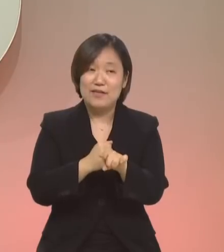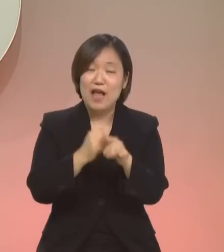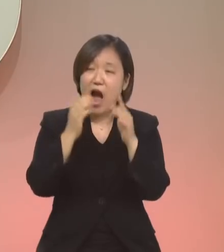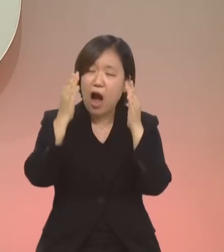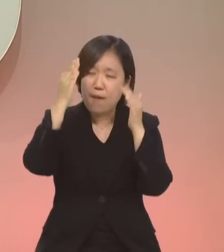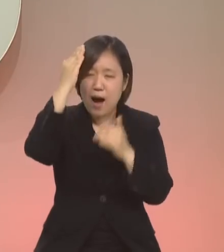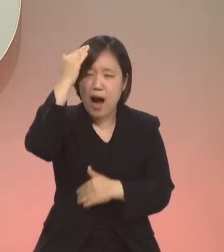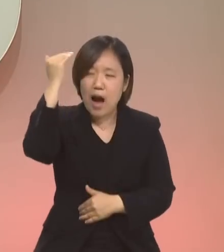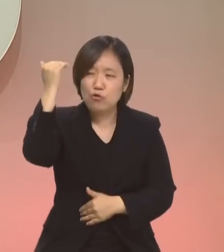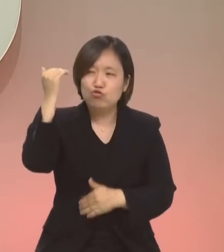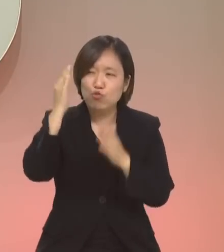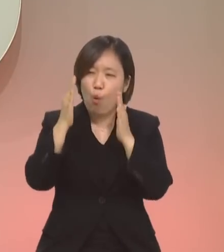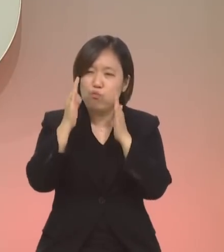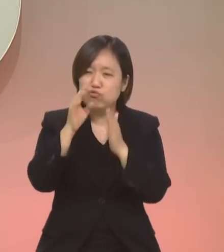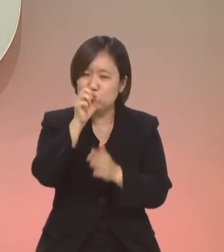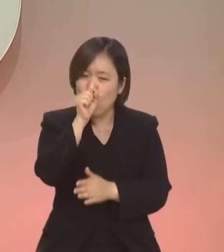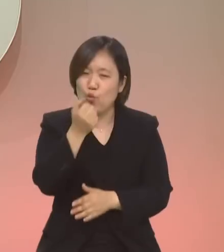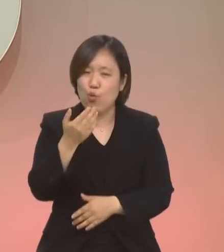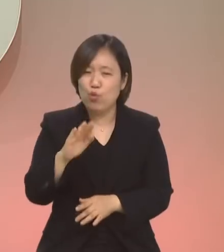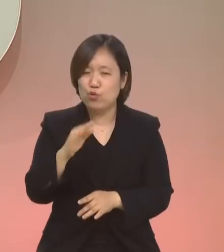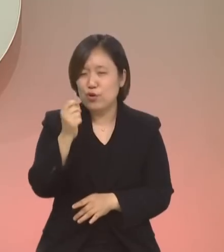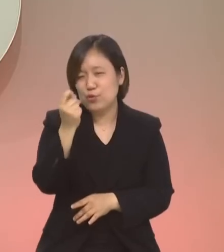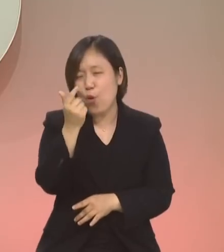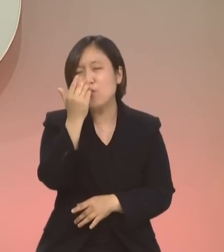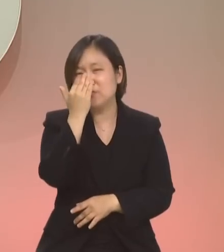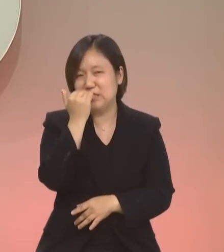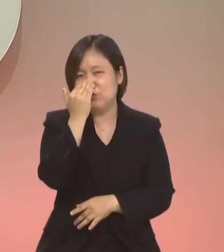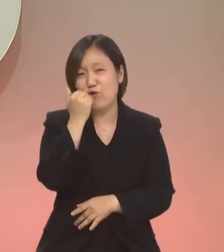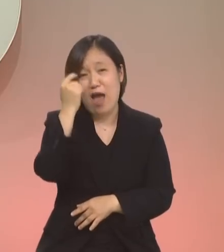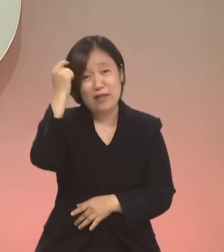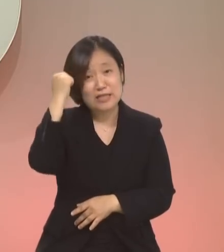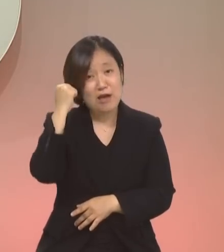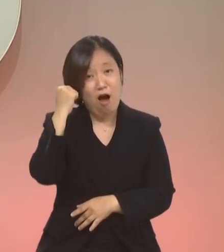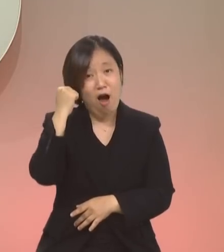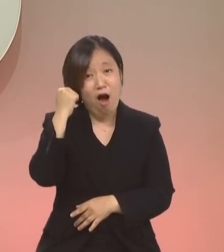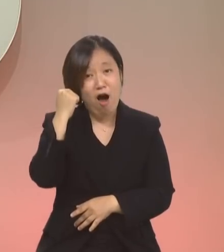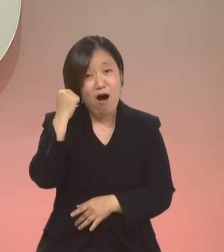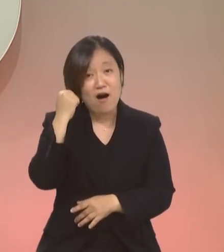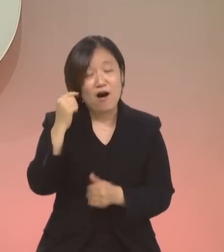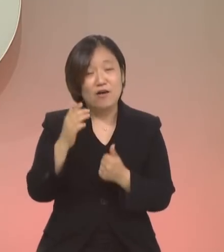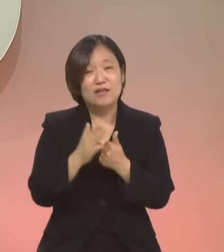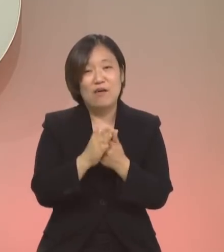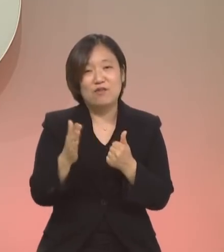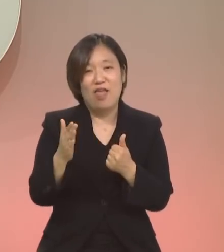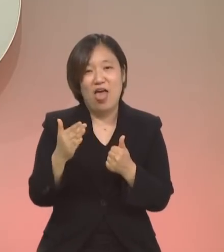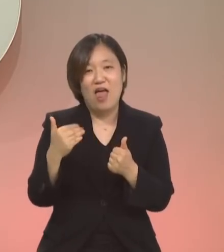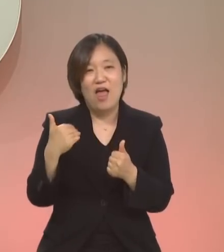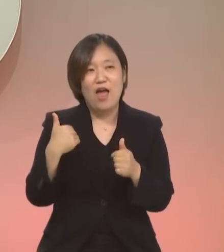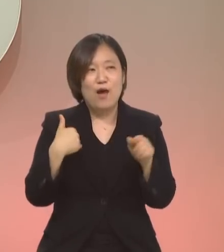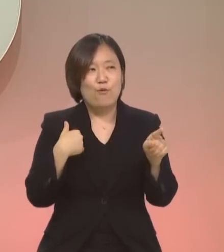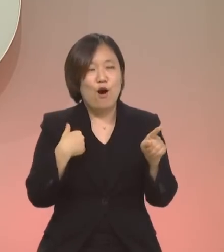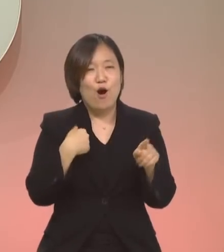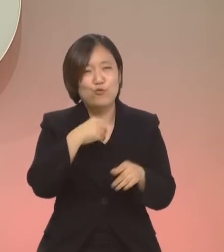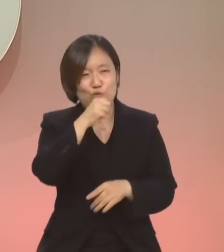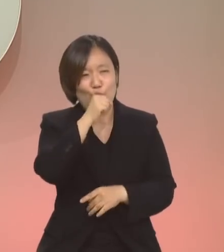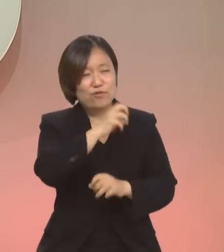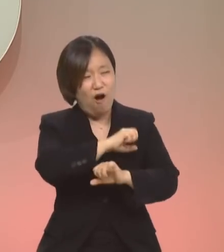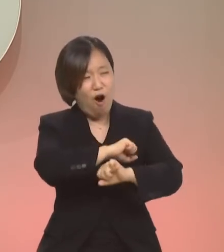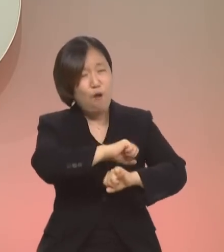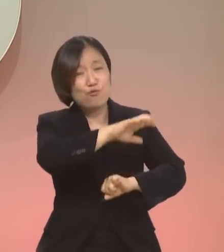그런 어떤 버릇을 좀 깨고 그리고 좀 견문을 널리 넓히고